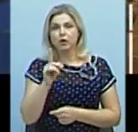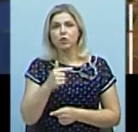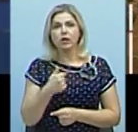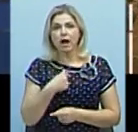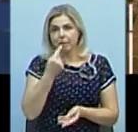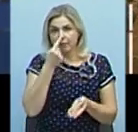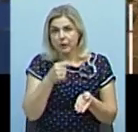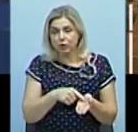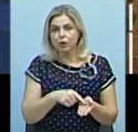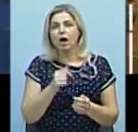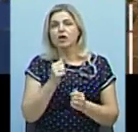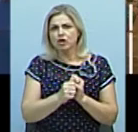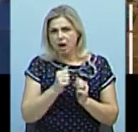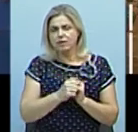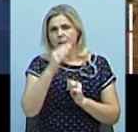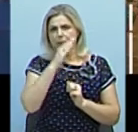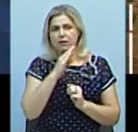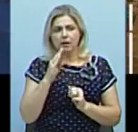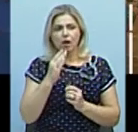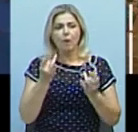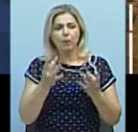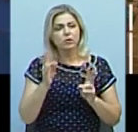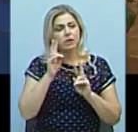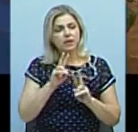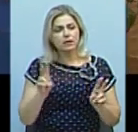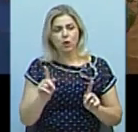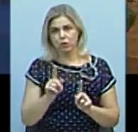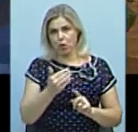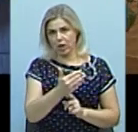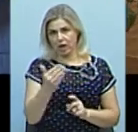тим стикаються досить всі батьки, вони просто не знають, що їм робити.